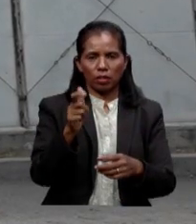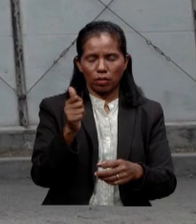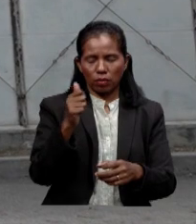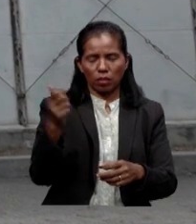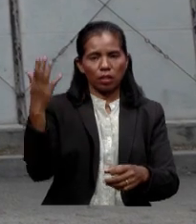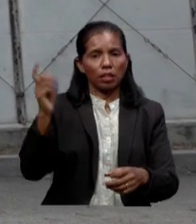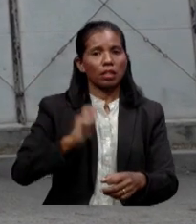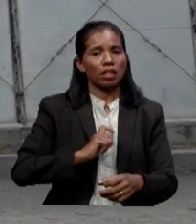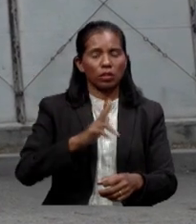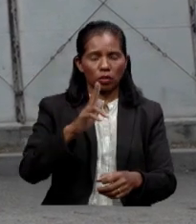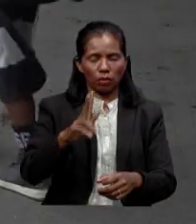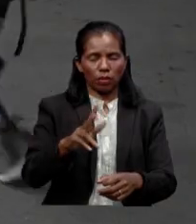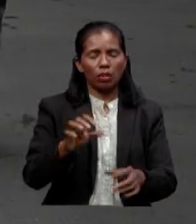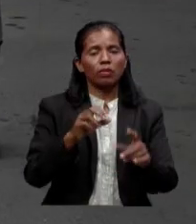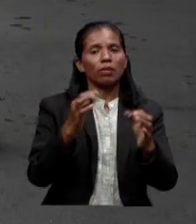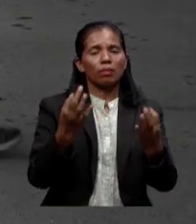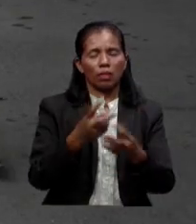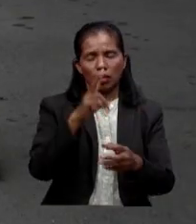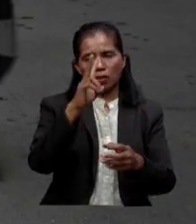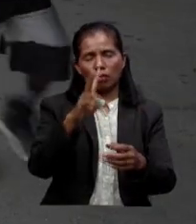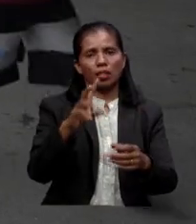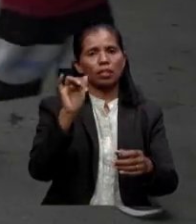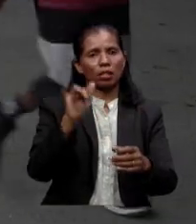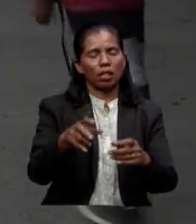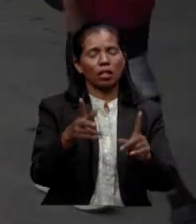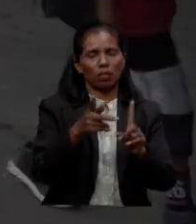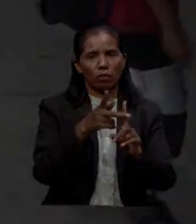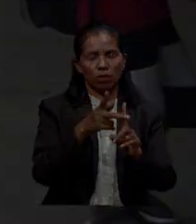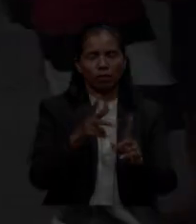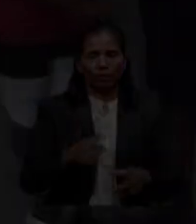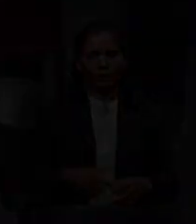tasi tolu no uma kain rua hela iha kos. Helga Talo, Jacinto Fuca, GMN.